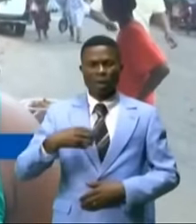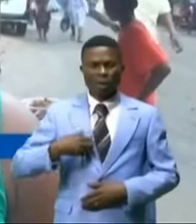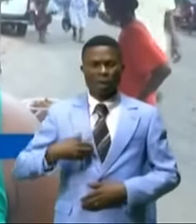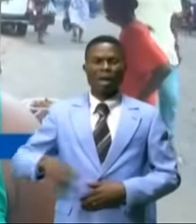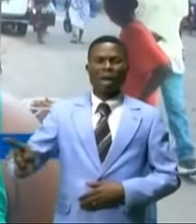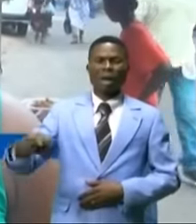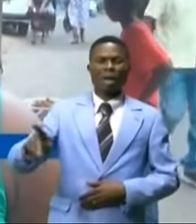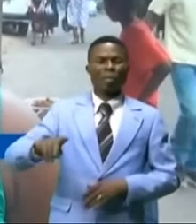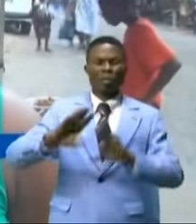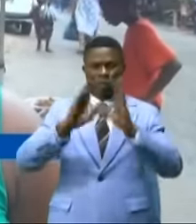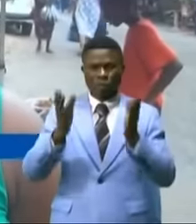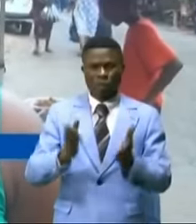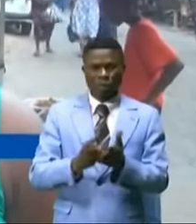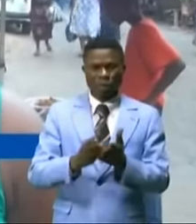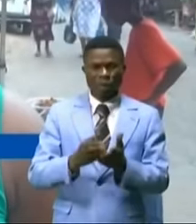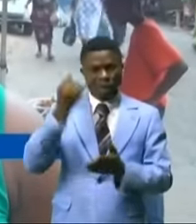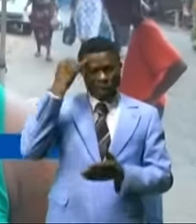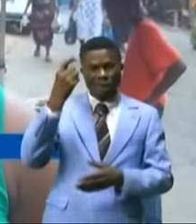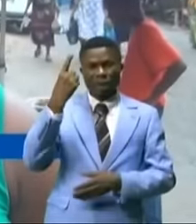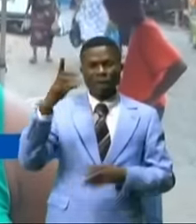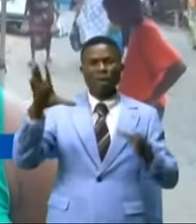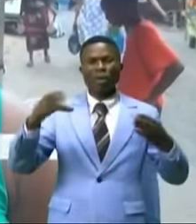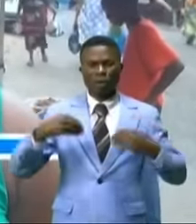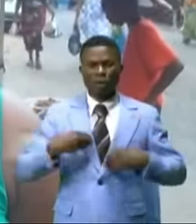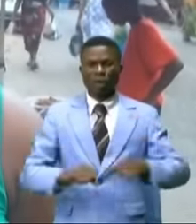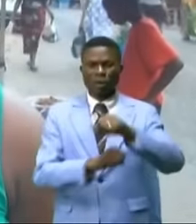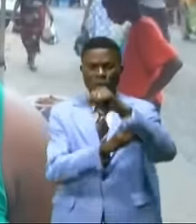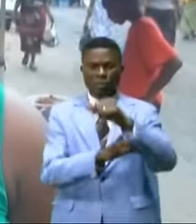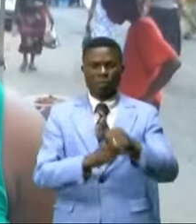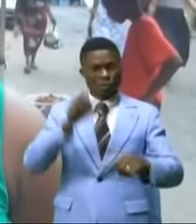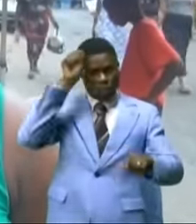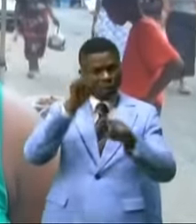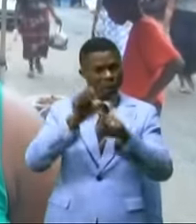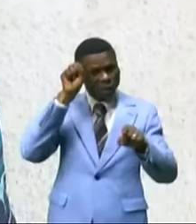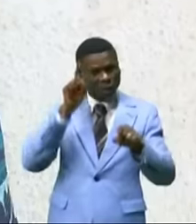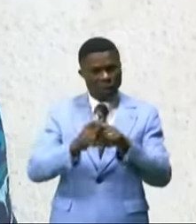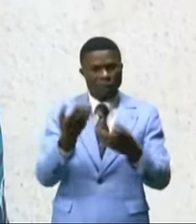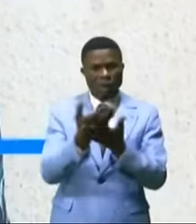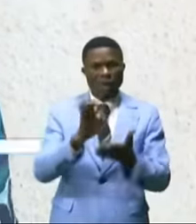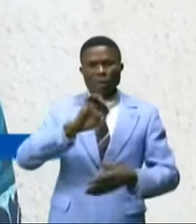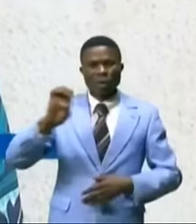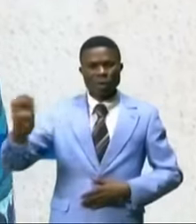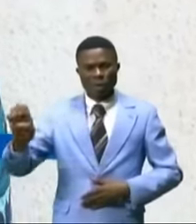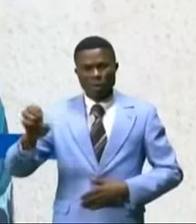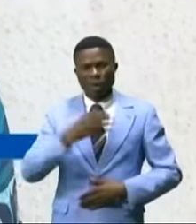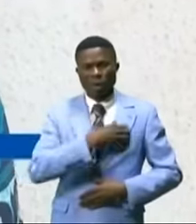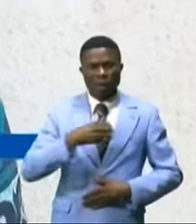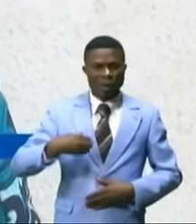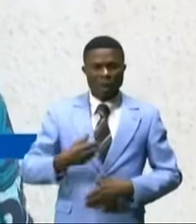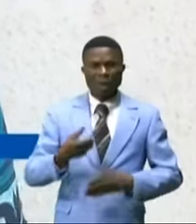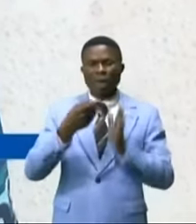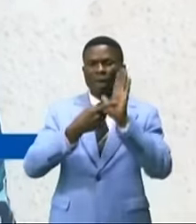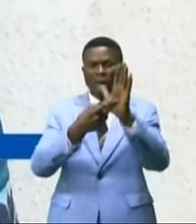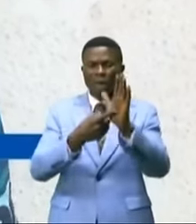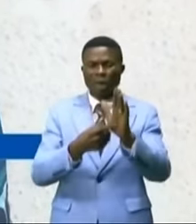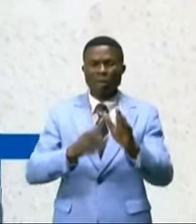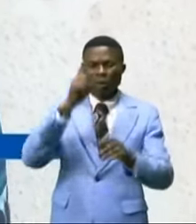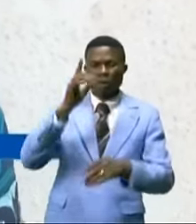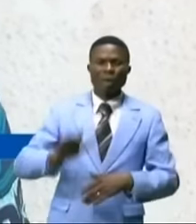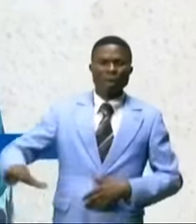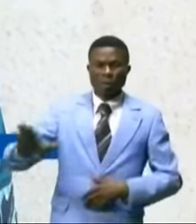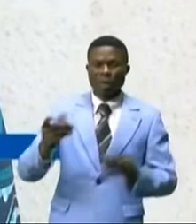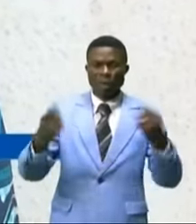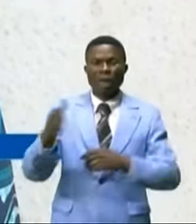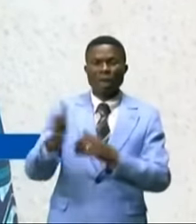les provinces ayant une même idée pour soutenir nos frères et sœurs de l'Est, la femme représente une nation.